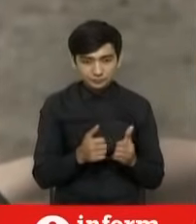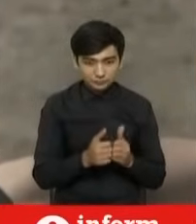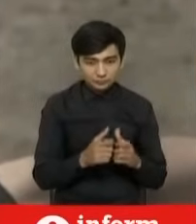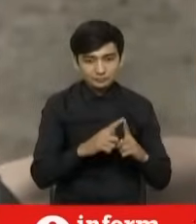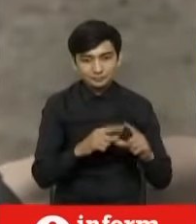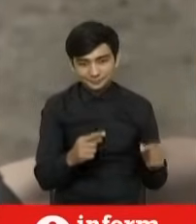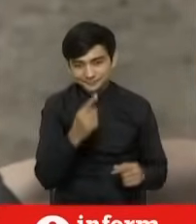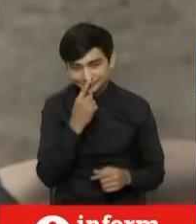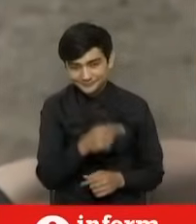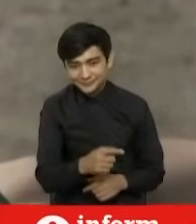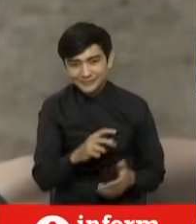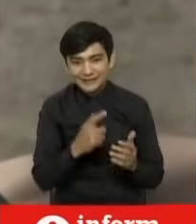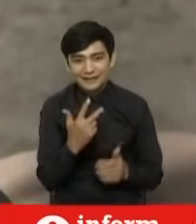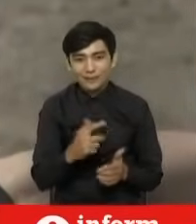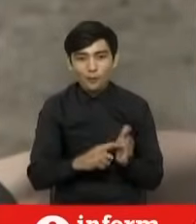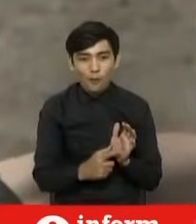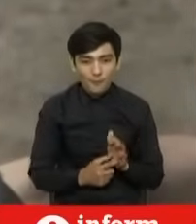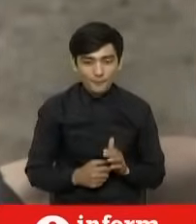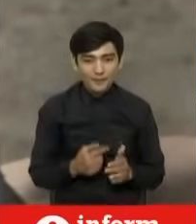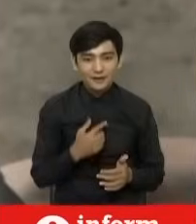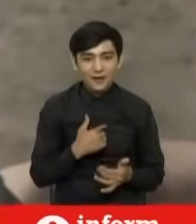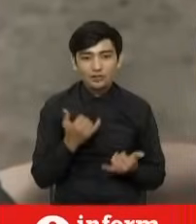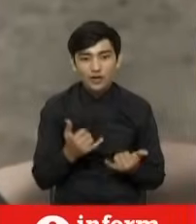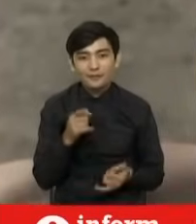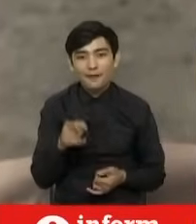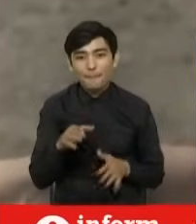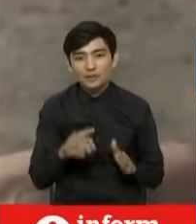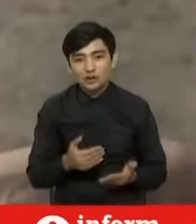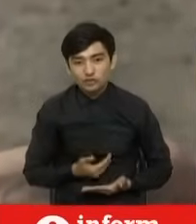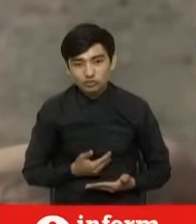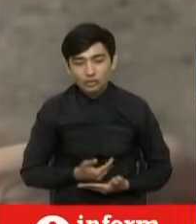возле школы, там она трехкомнатная. Я сейчас в данный момент живу там. И